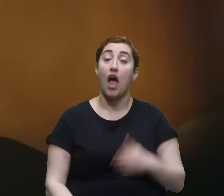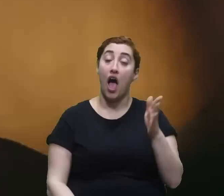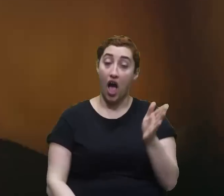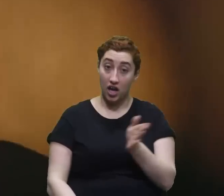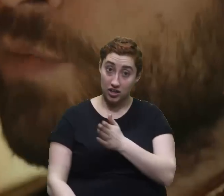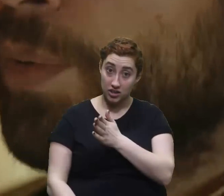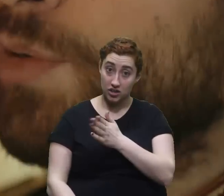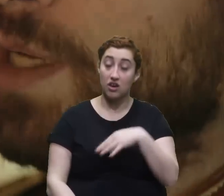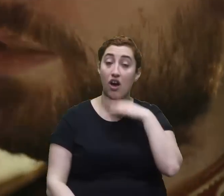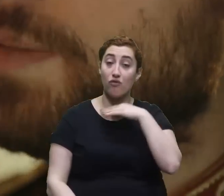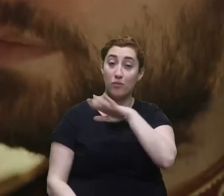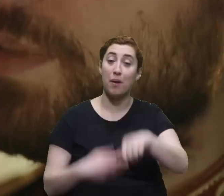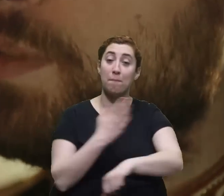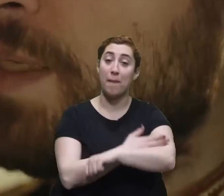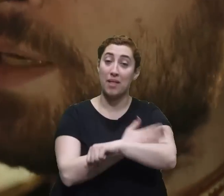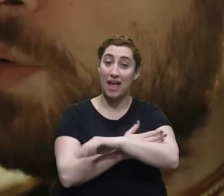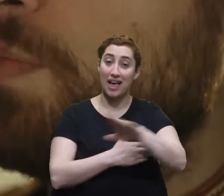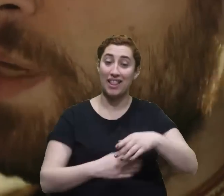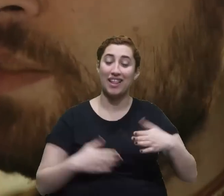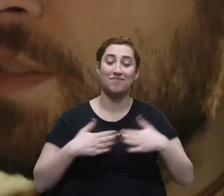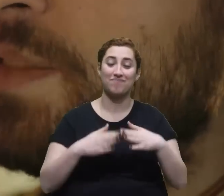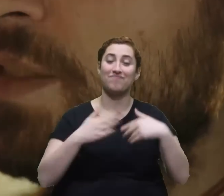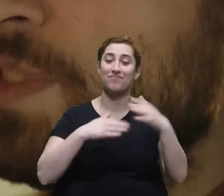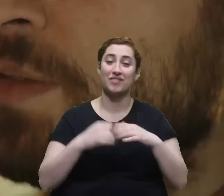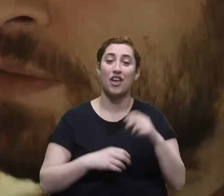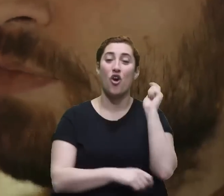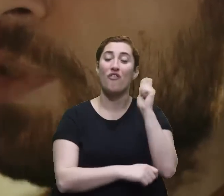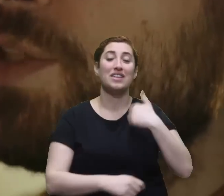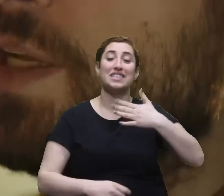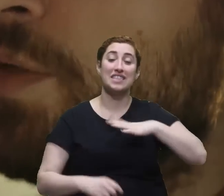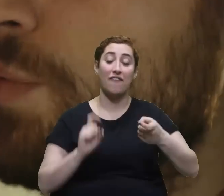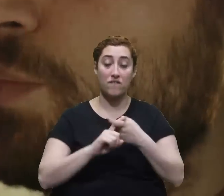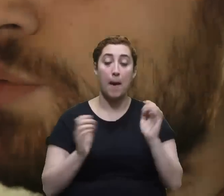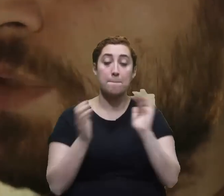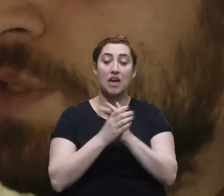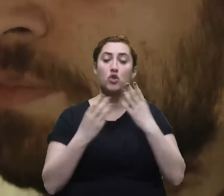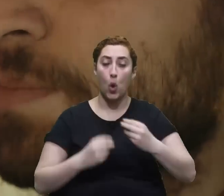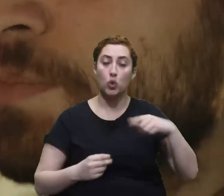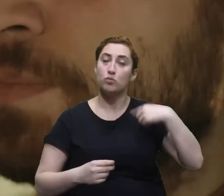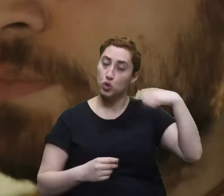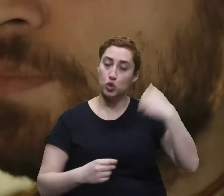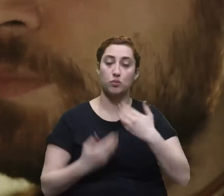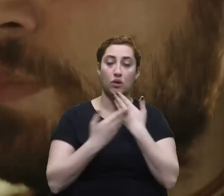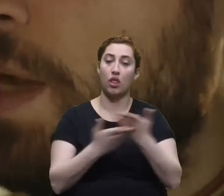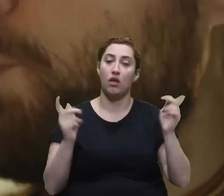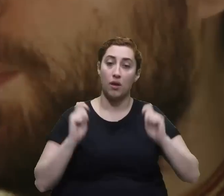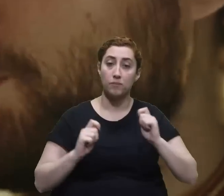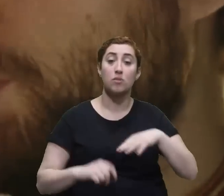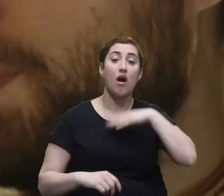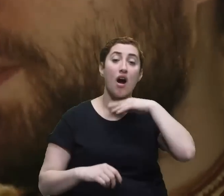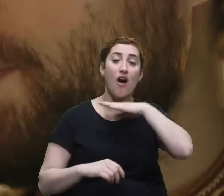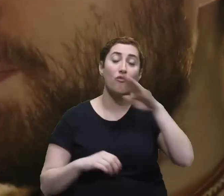Ayrıca Avrupa ülkelerine tersane konferansını istediğimizi ve barıştan yana olduğumuzu söyleyeceğim.